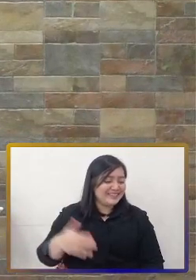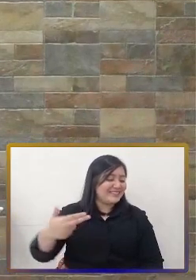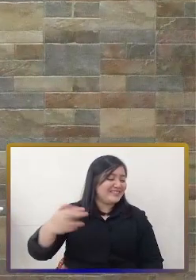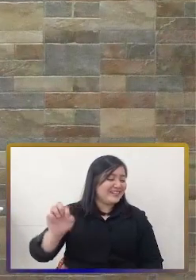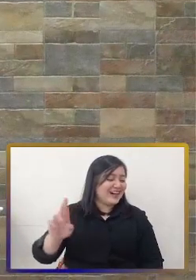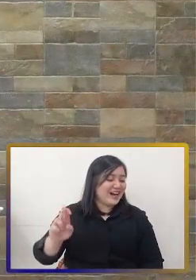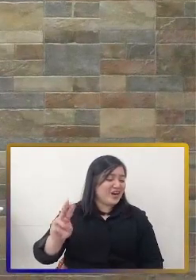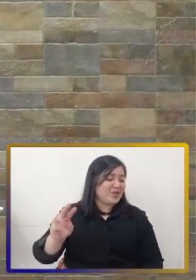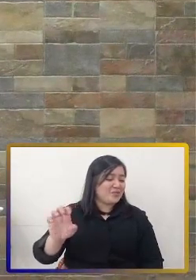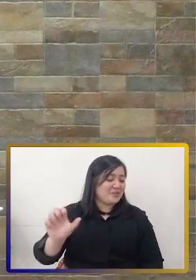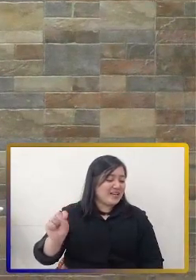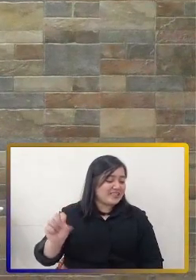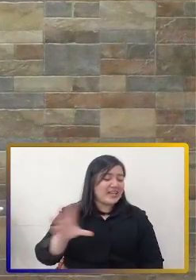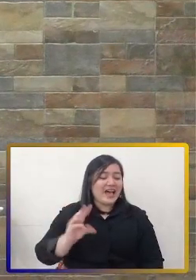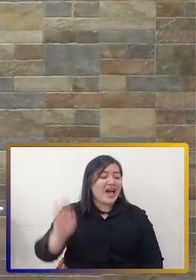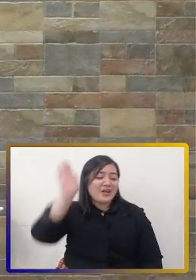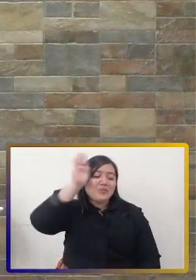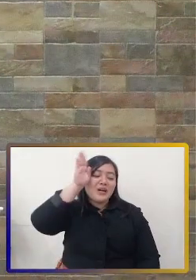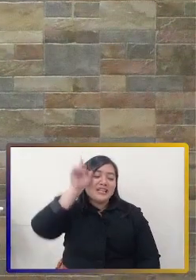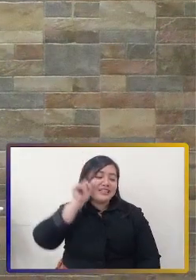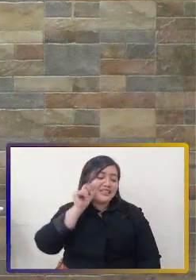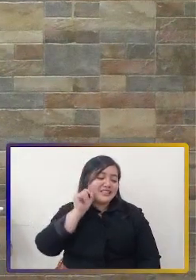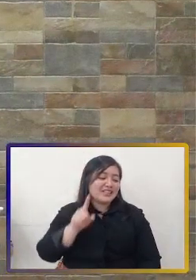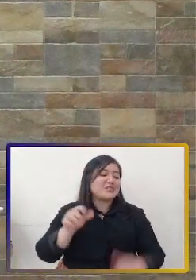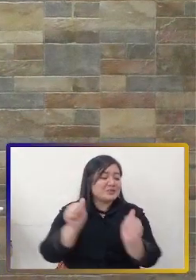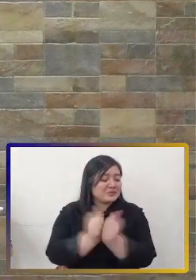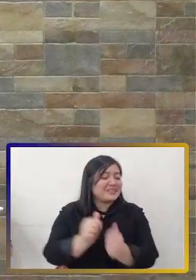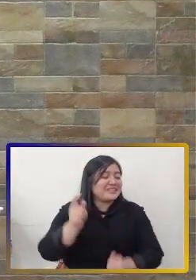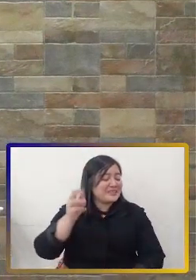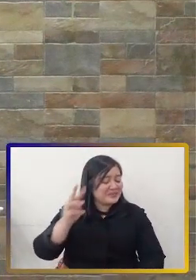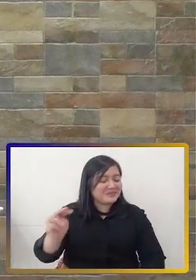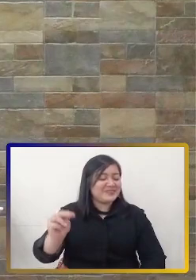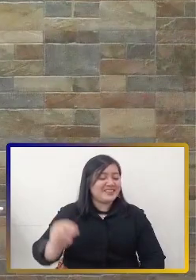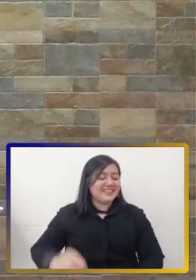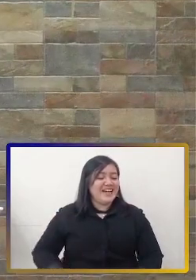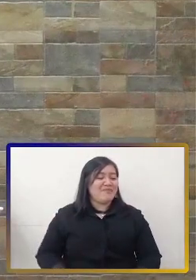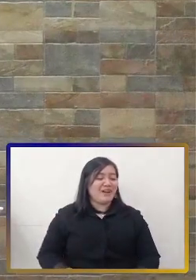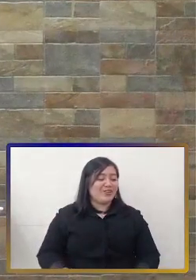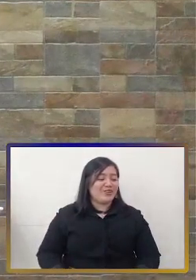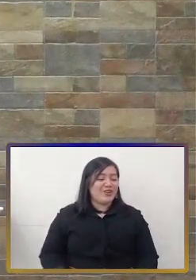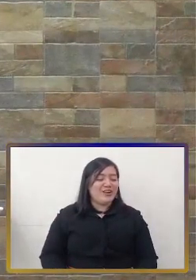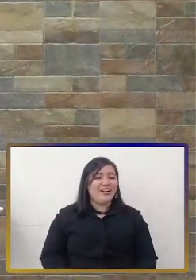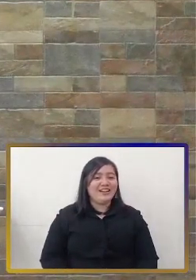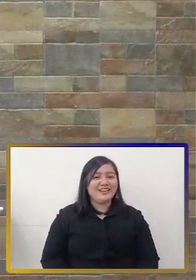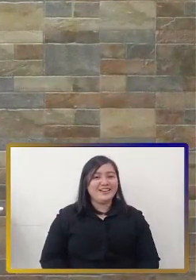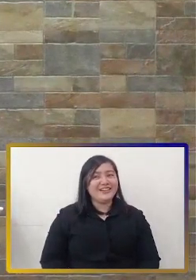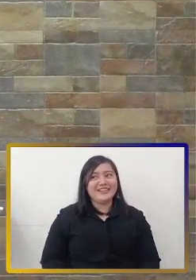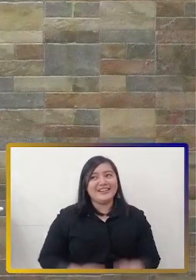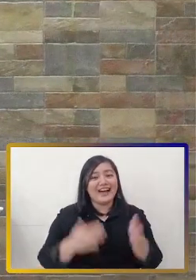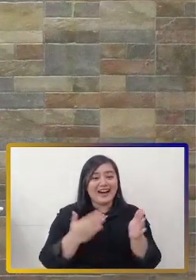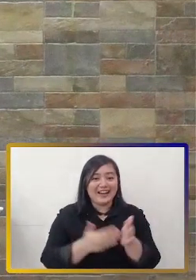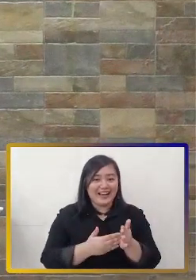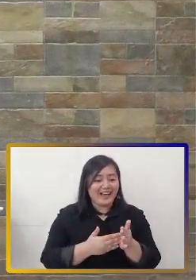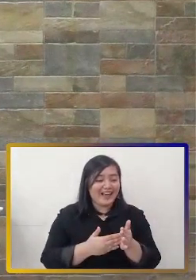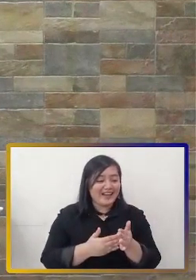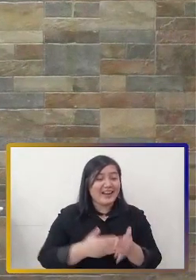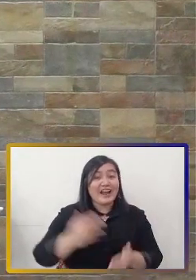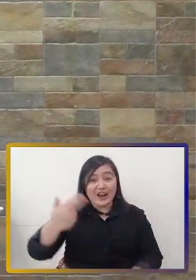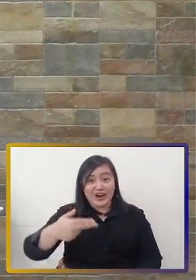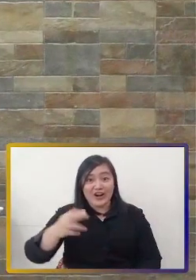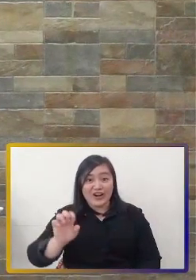are with them. So binanggit po dyan, hindi lamang po yung Hermas, kundi binanggit po dyan mismo si